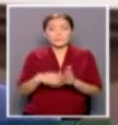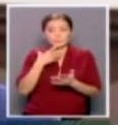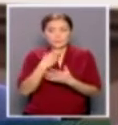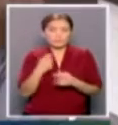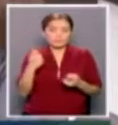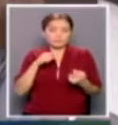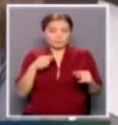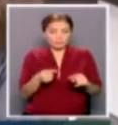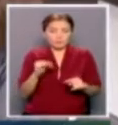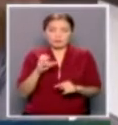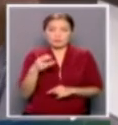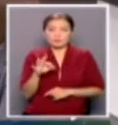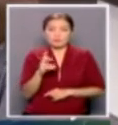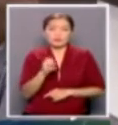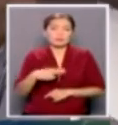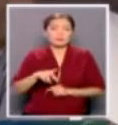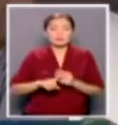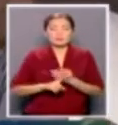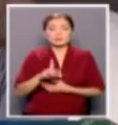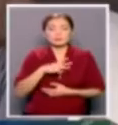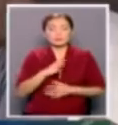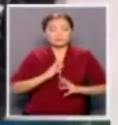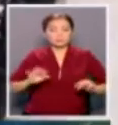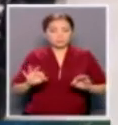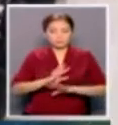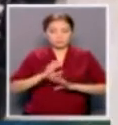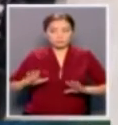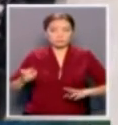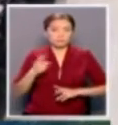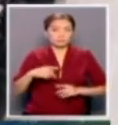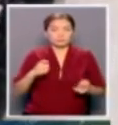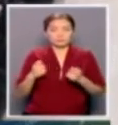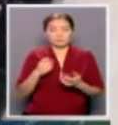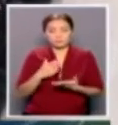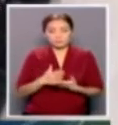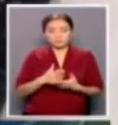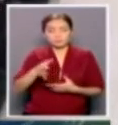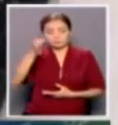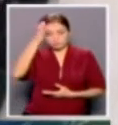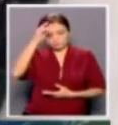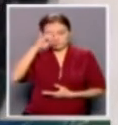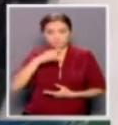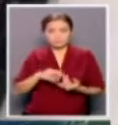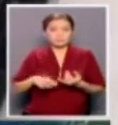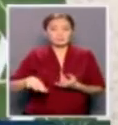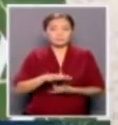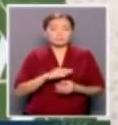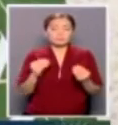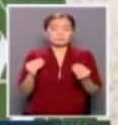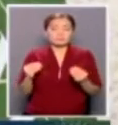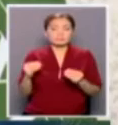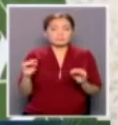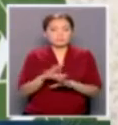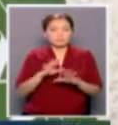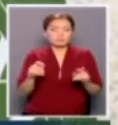отаршылдыққа қарсы Исатай Махамбет бастаған батыр жыраулардың рухы жаңғырады. Ақынның қазақ жерінің жонарқасын